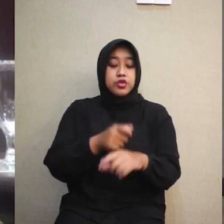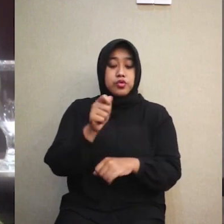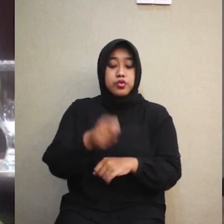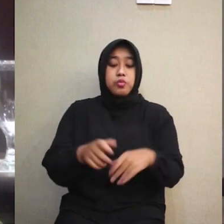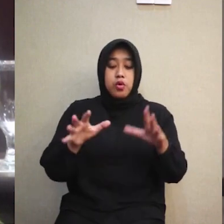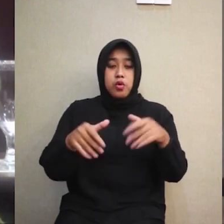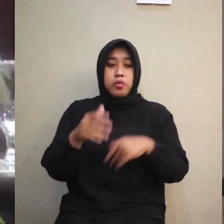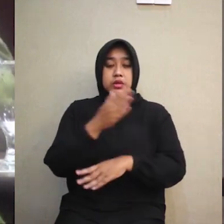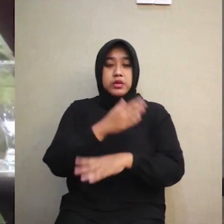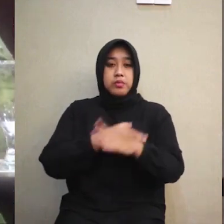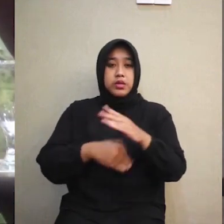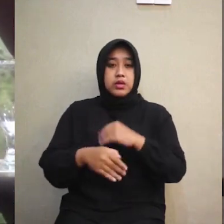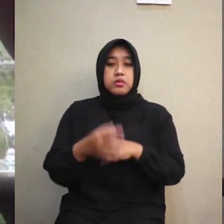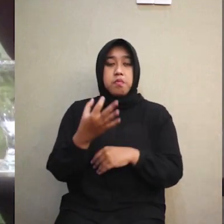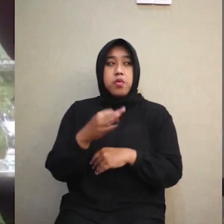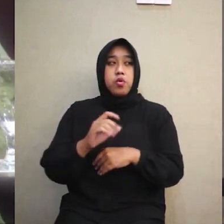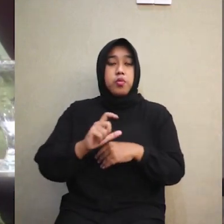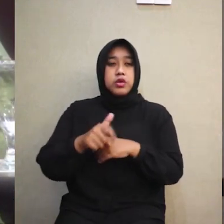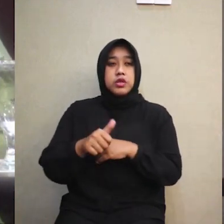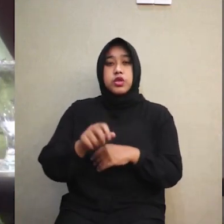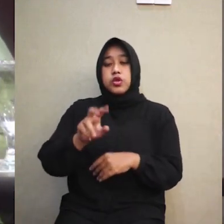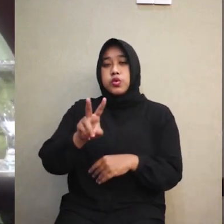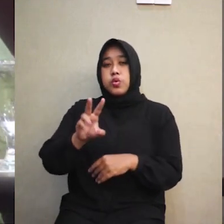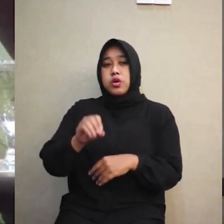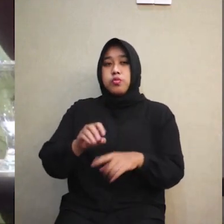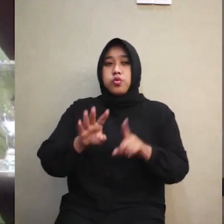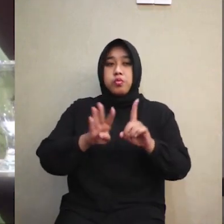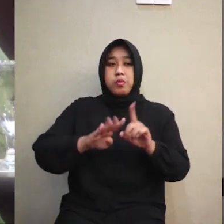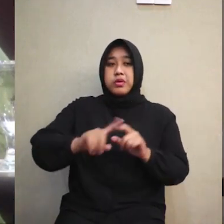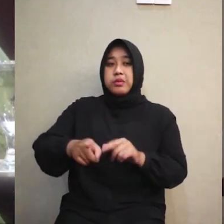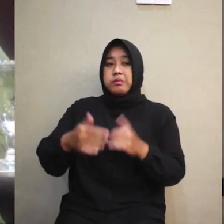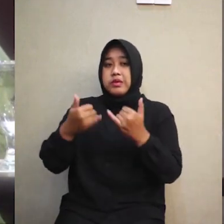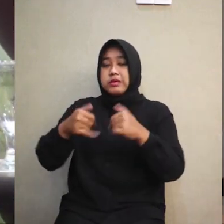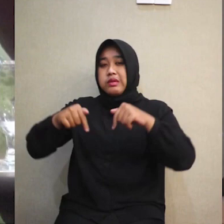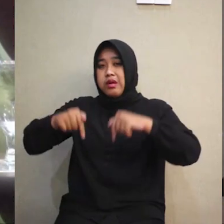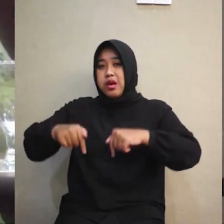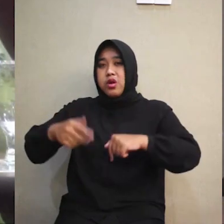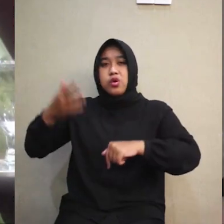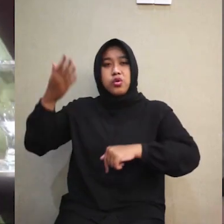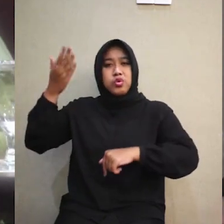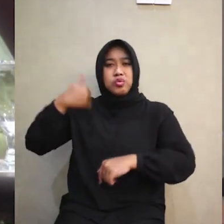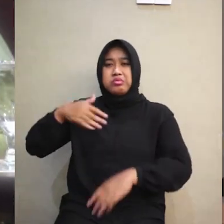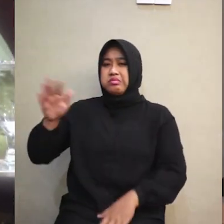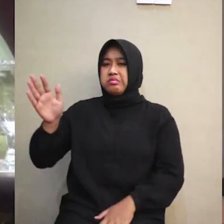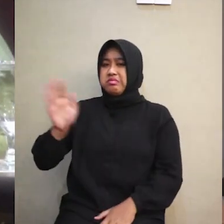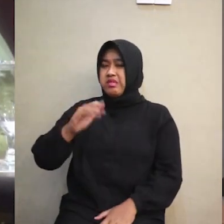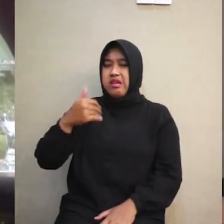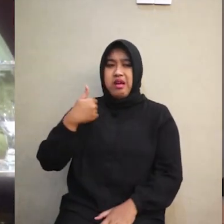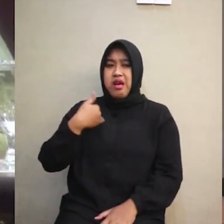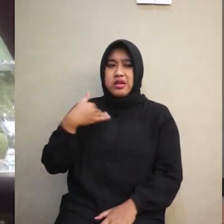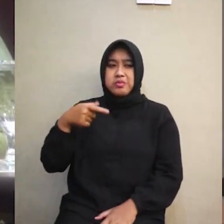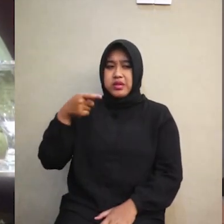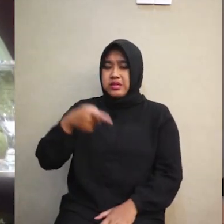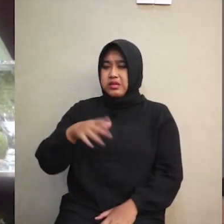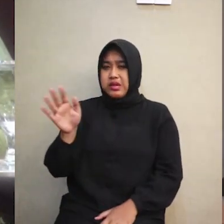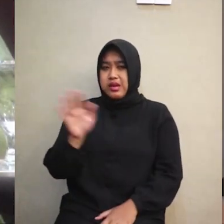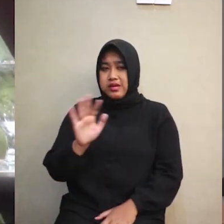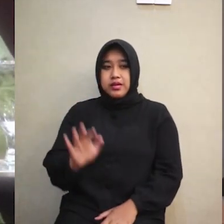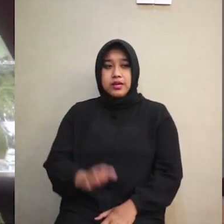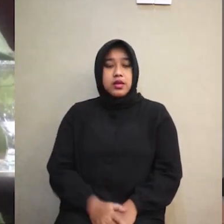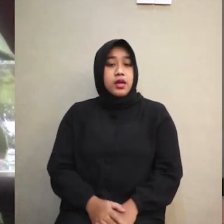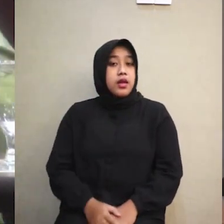disabilitas itu baru berjalan 2014 sampai sekarang Dulu tidak pernah terjadi seperti itu gitu